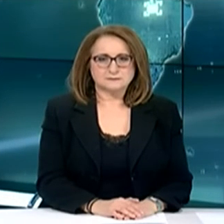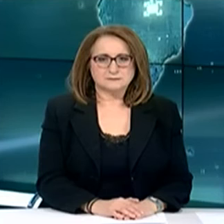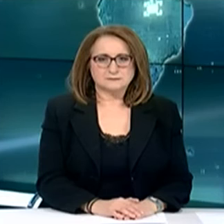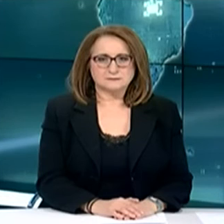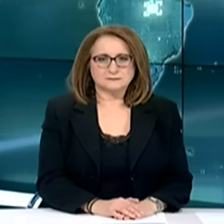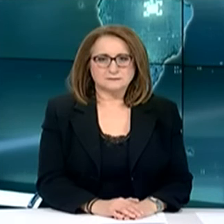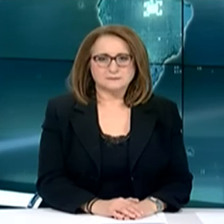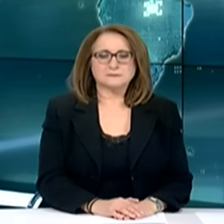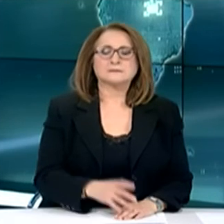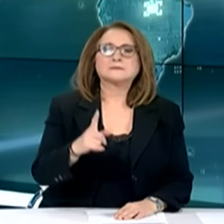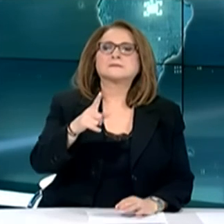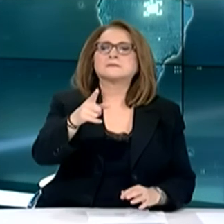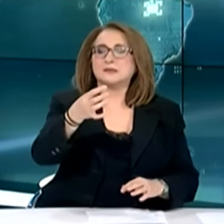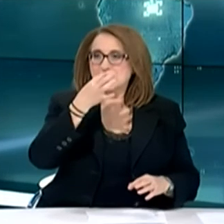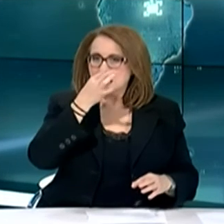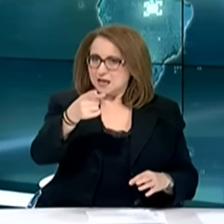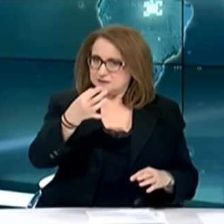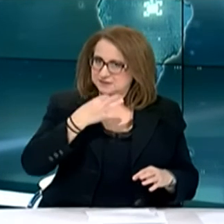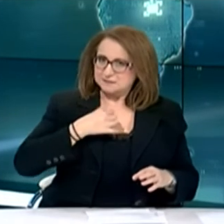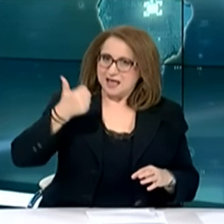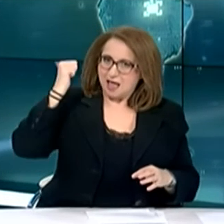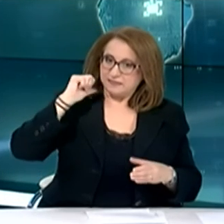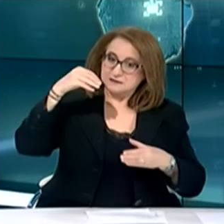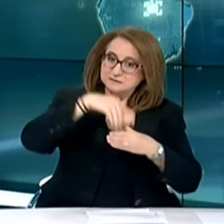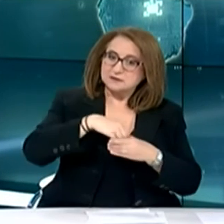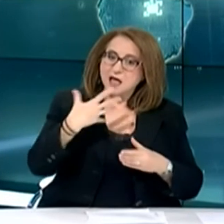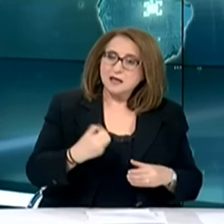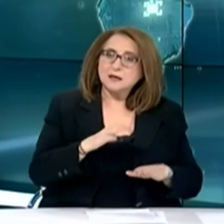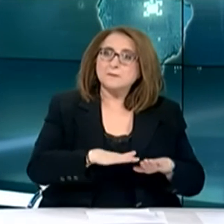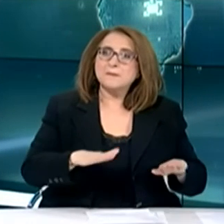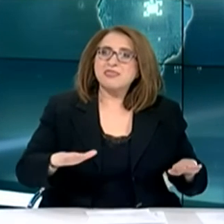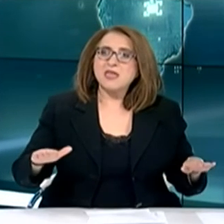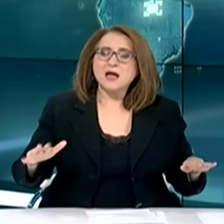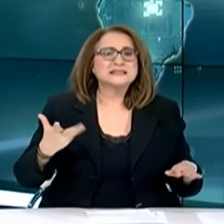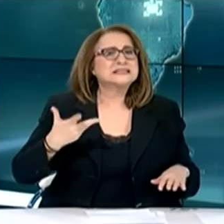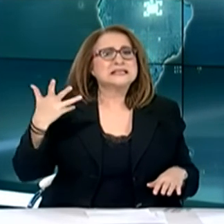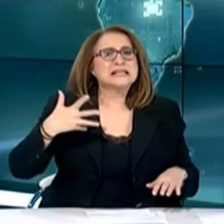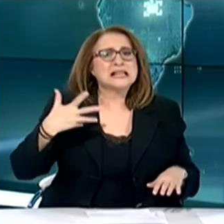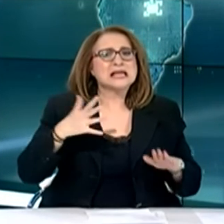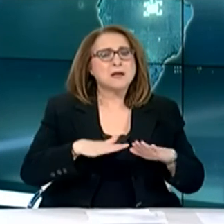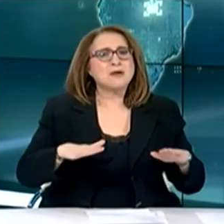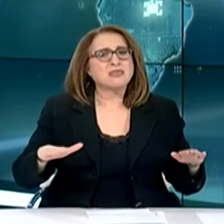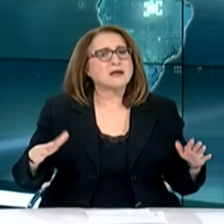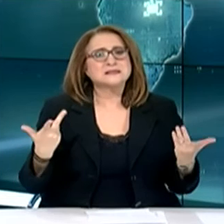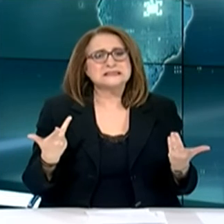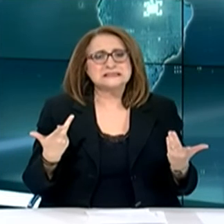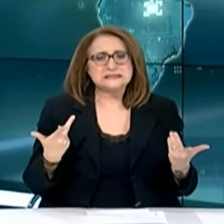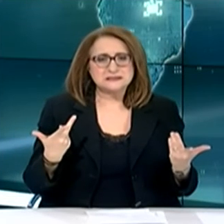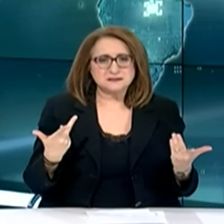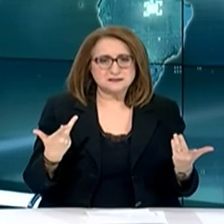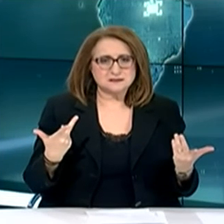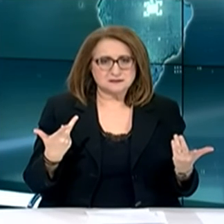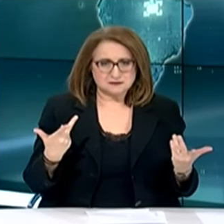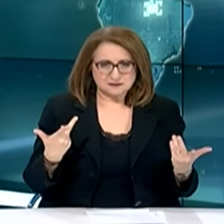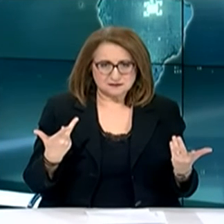Κύριε Τσιόγκρα, χθες μας είπατε ότι ανάμεσα στα κρούσματα υπάρχουν και παιδιά. Γνωρίζουμε τις ηλικίες, αν κάποιο από αυτά νοσηλεύεται και